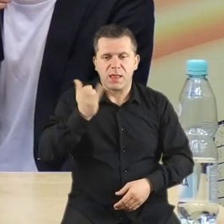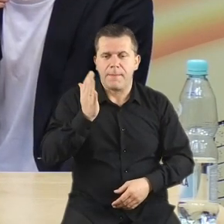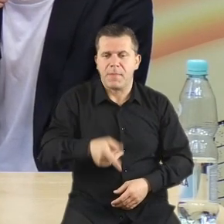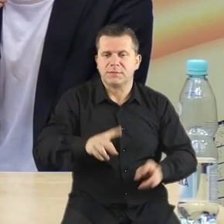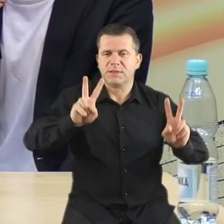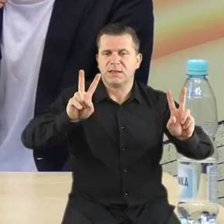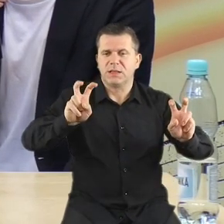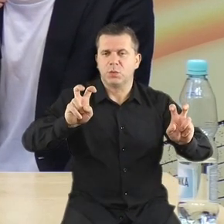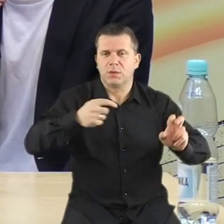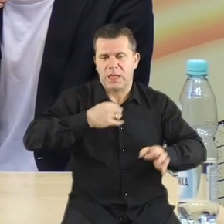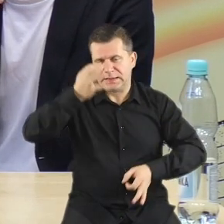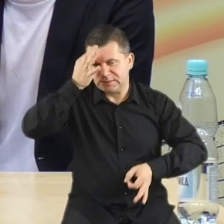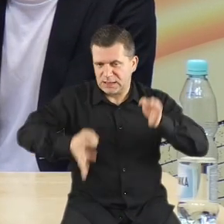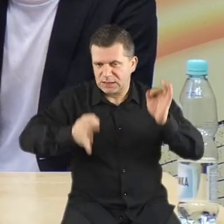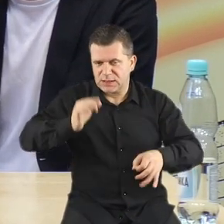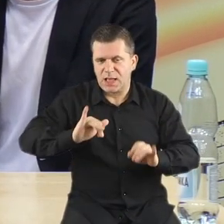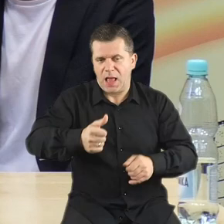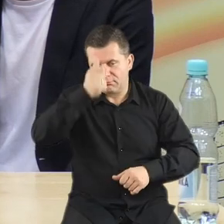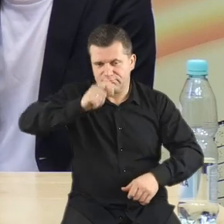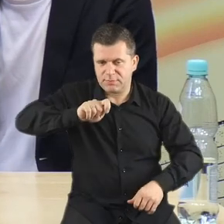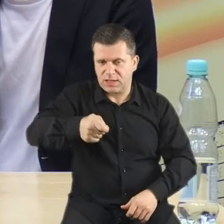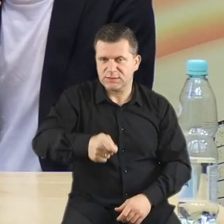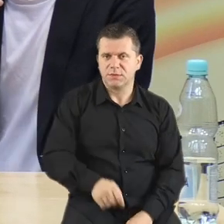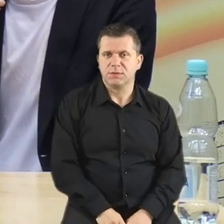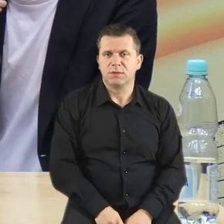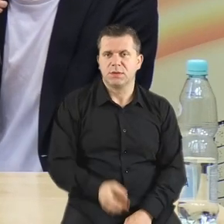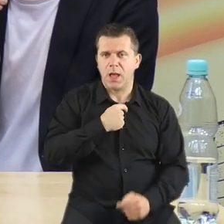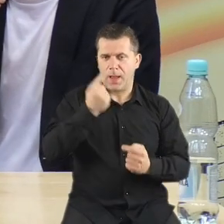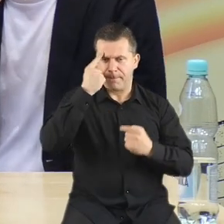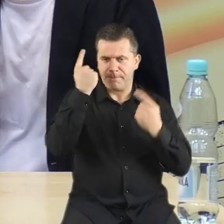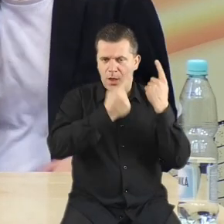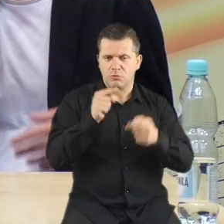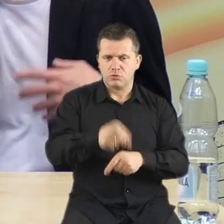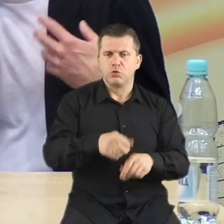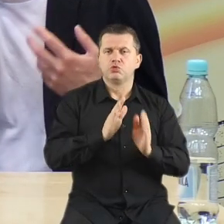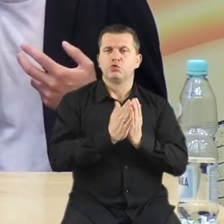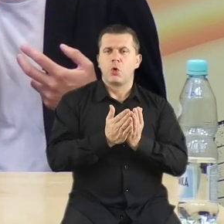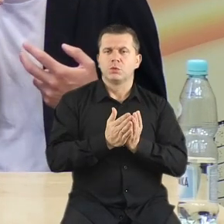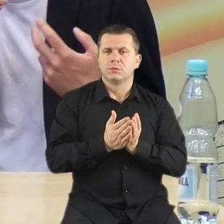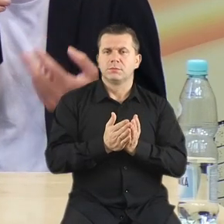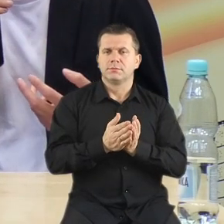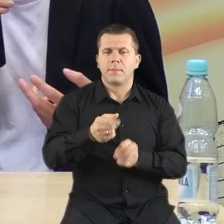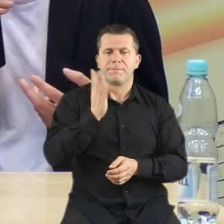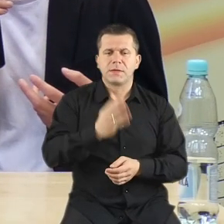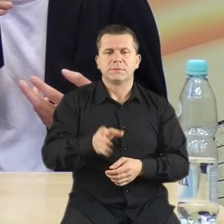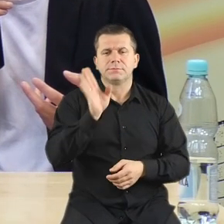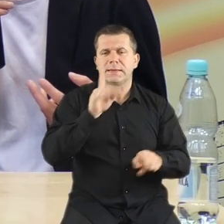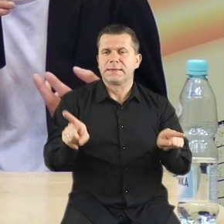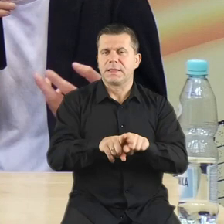tytuł i zacząłem się zastanawiać, jak ją nazwać, to pomyślałem, że ta książka stanie się takim